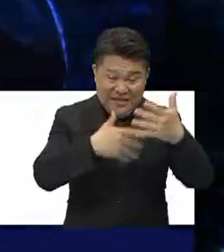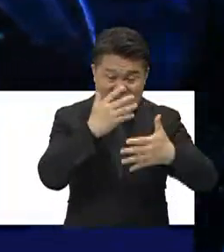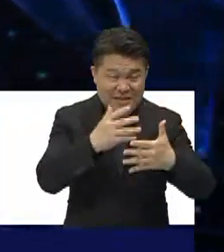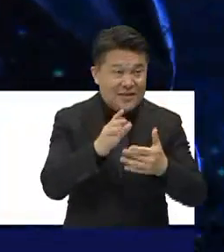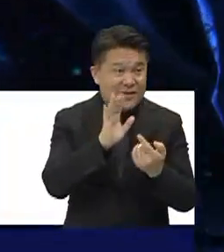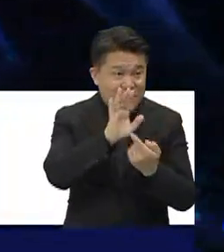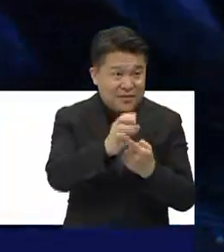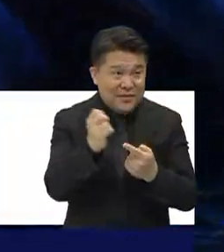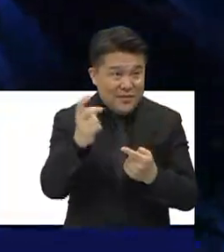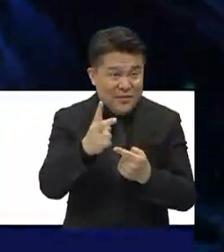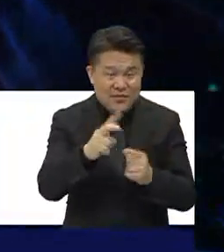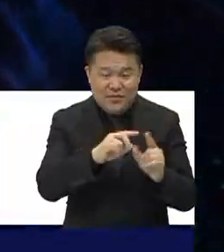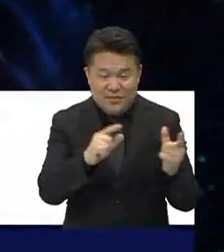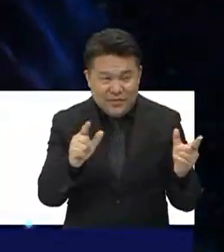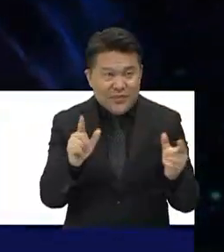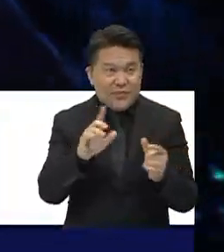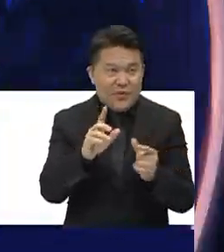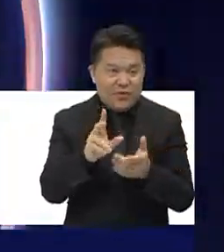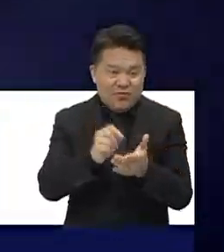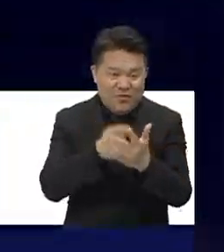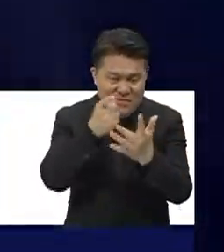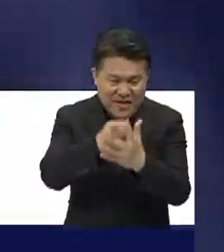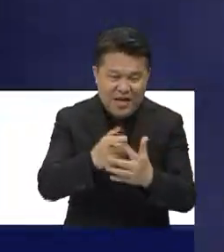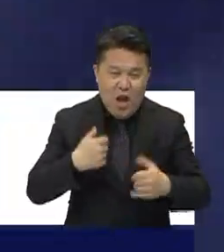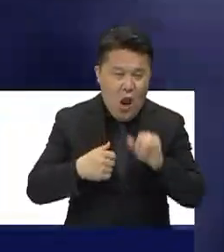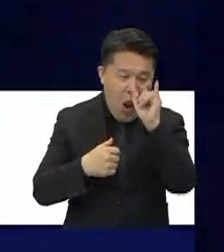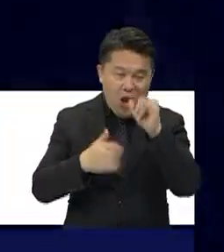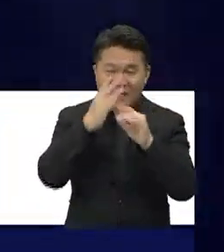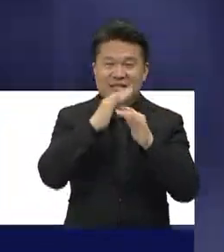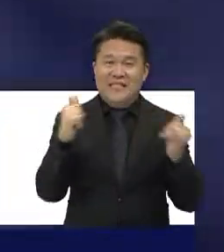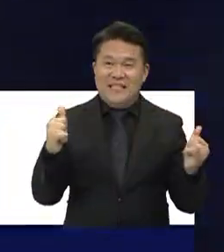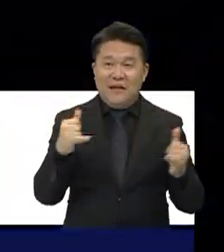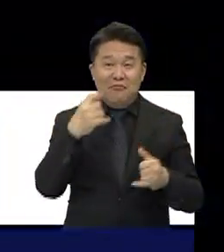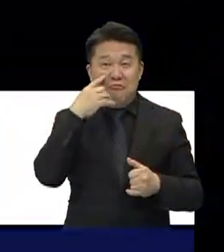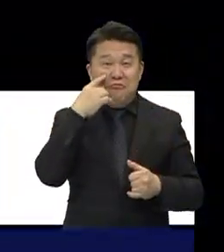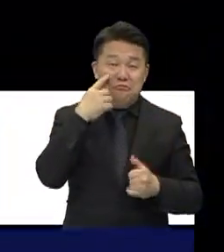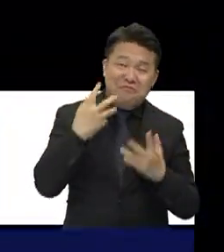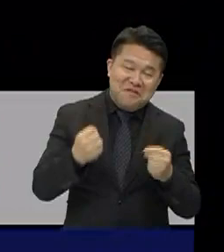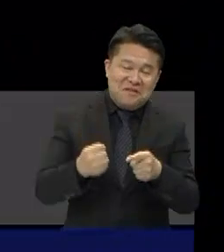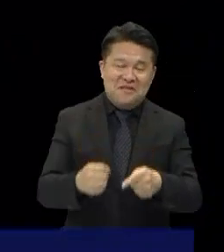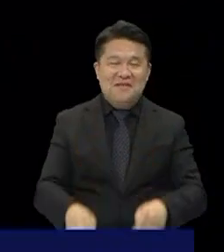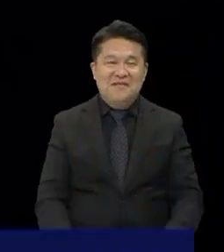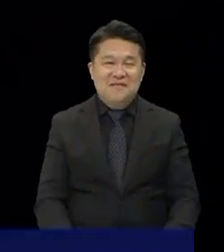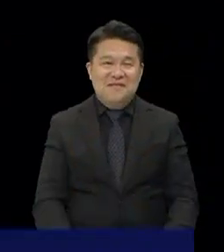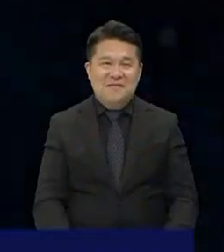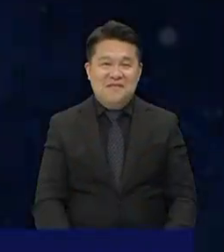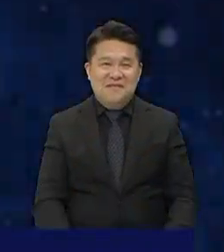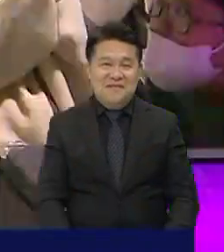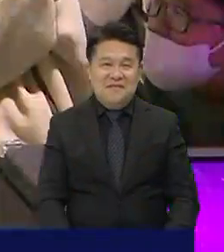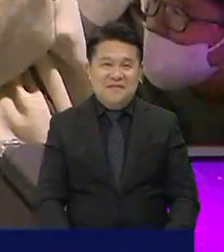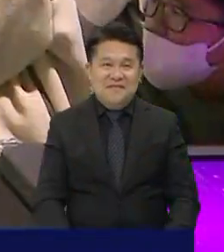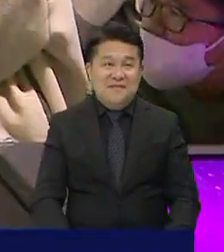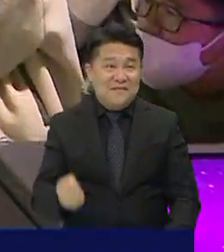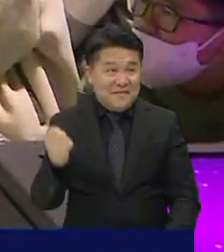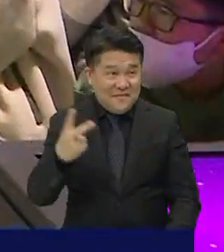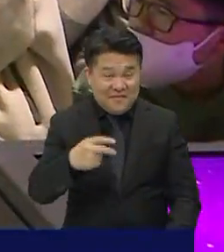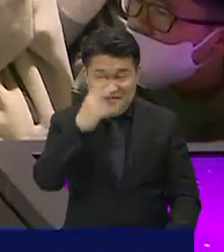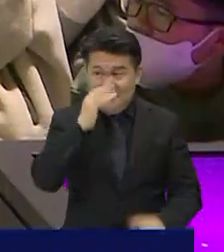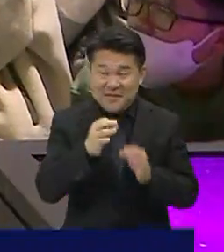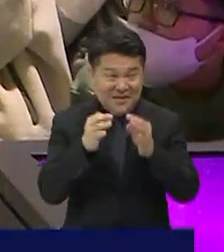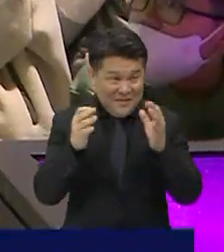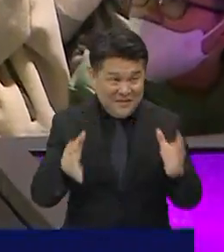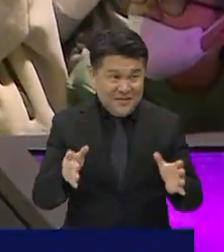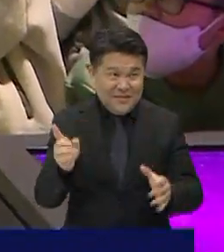연출 기법과 각종 퀴즈와 게임이 마련돼 관람객들의 호기심을 자극하기에 충분합니다. 또한 관람